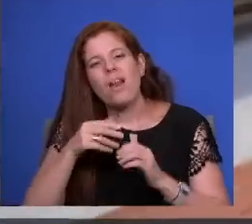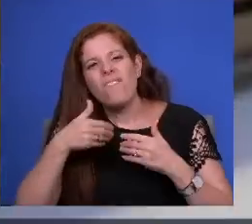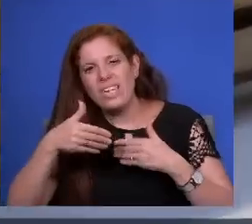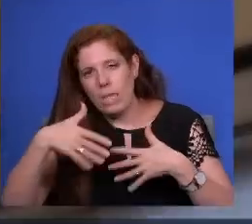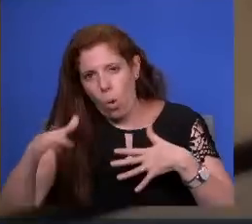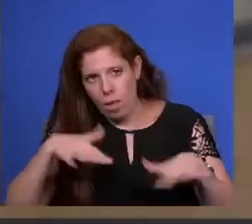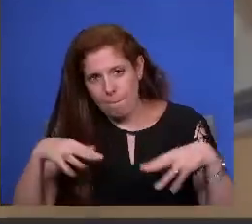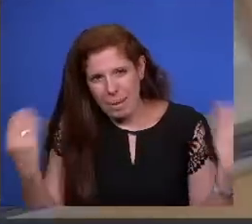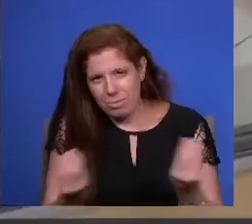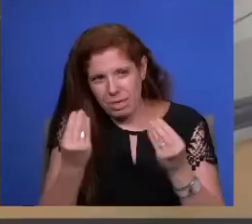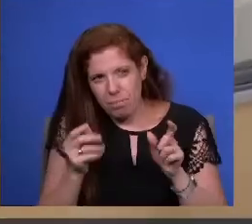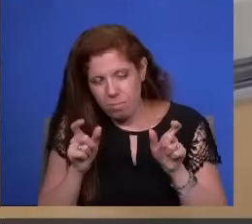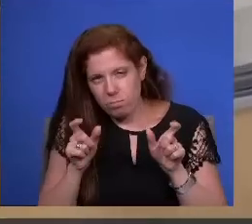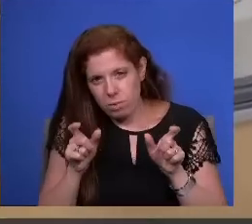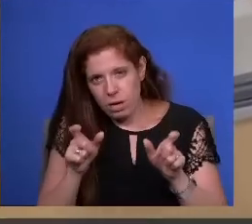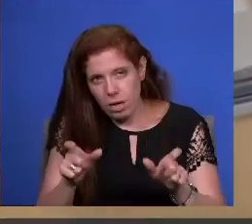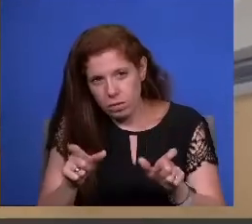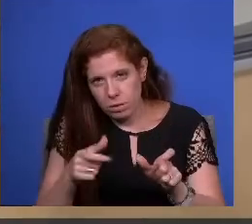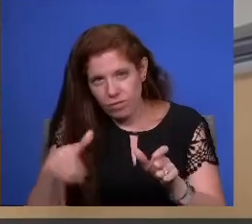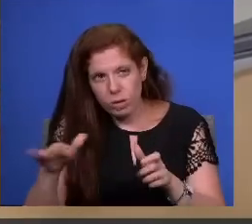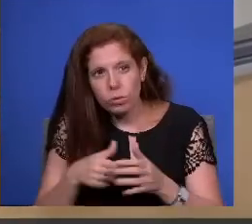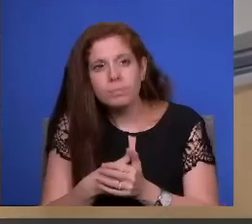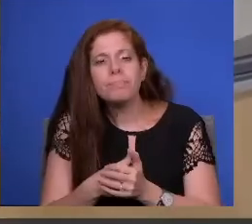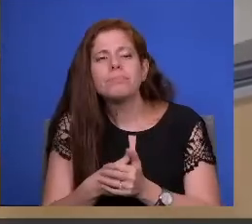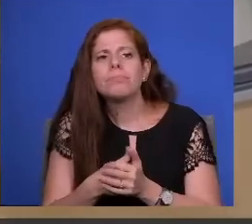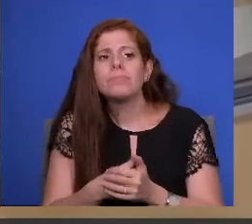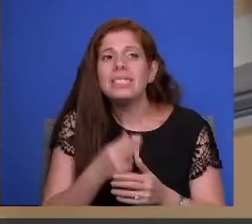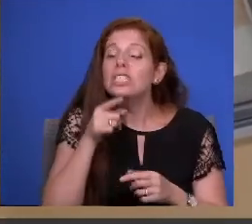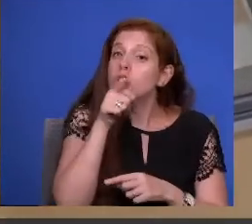תשם מפגינים מה עשו כאן.